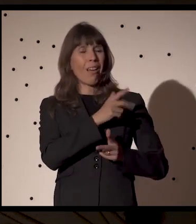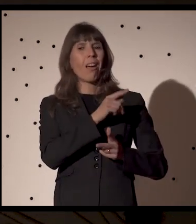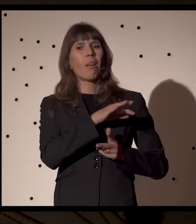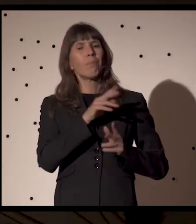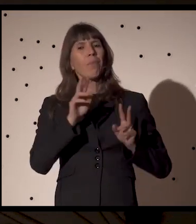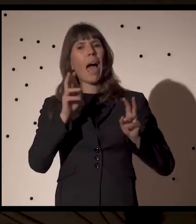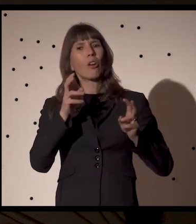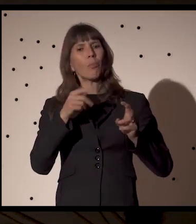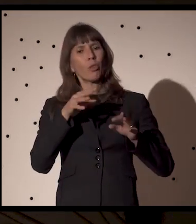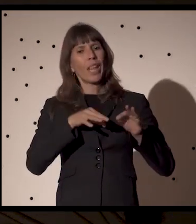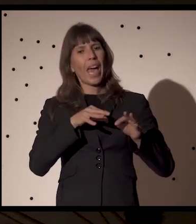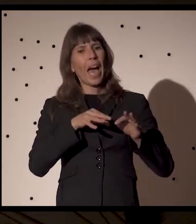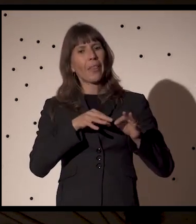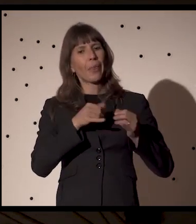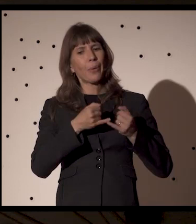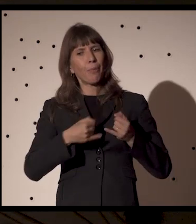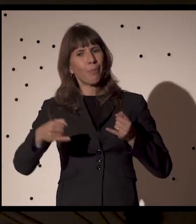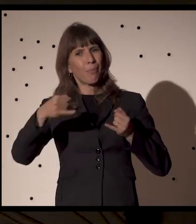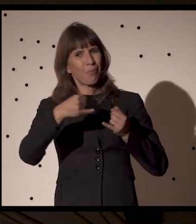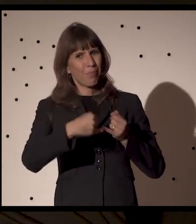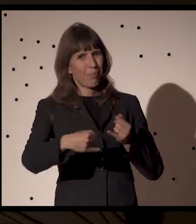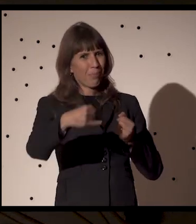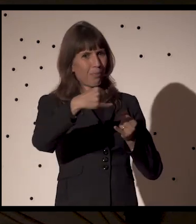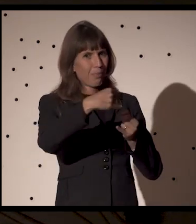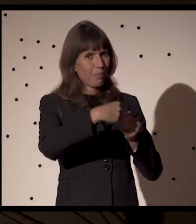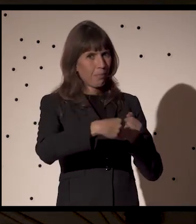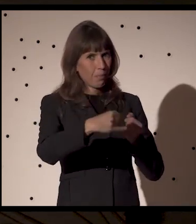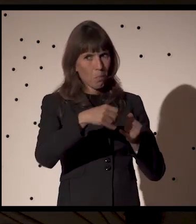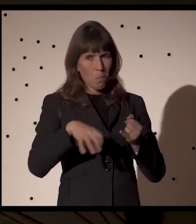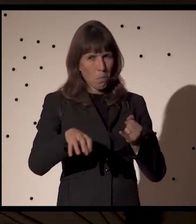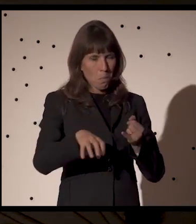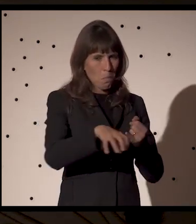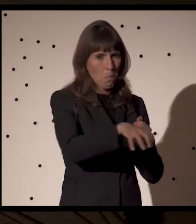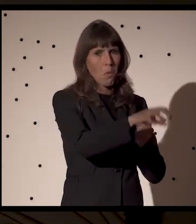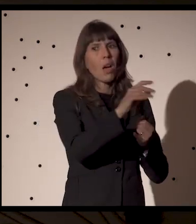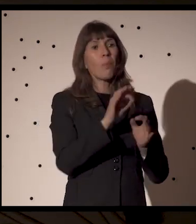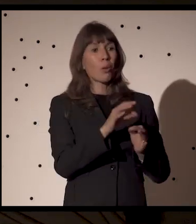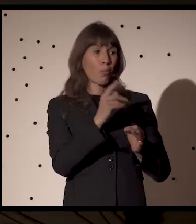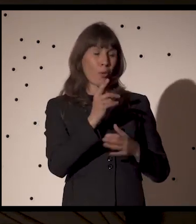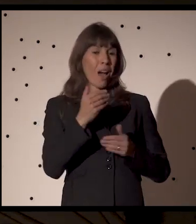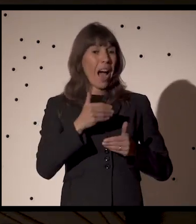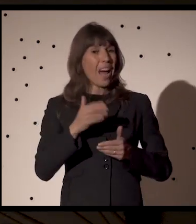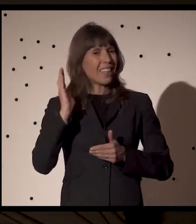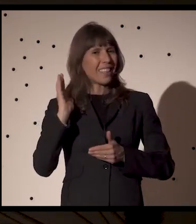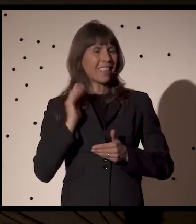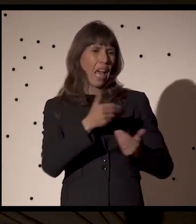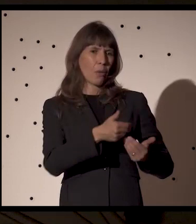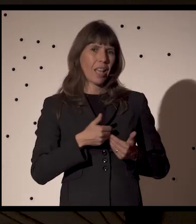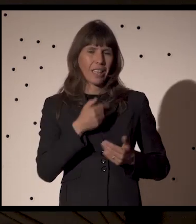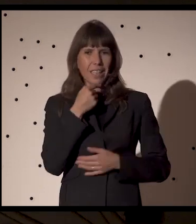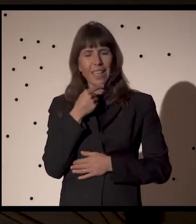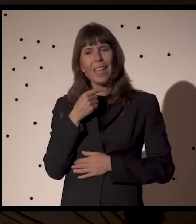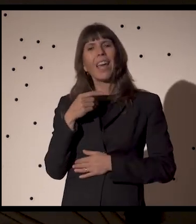ha aiutato nei mesi passati negli anni passati in particolare video su questo aspetto e quindi do la parola alla professoressa Claudia